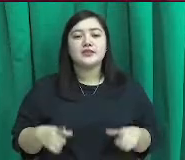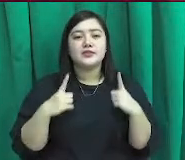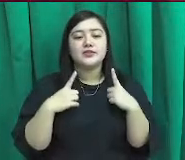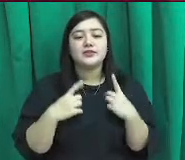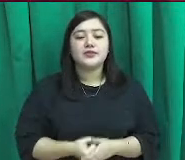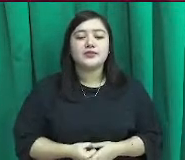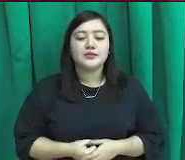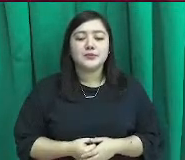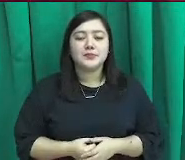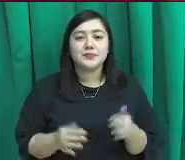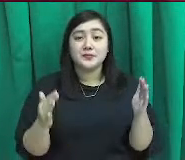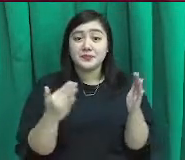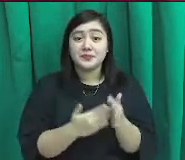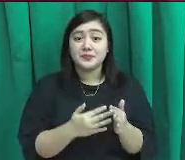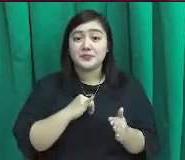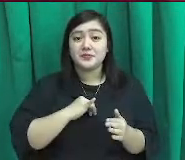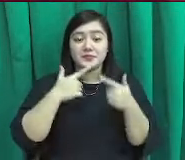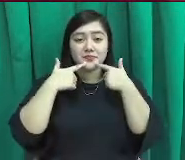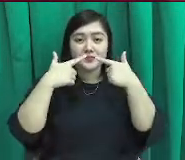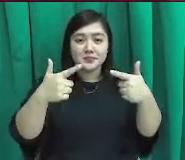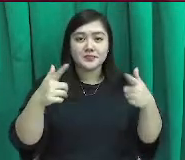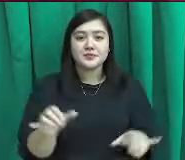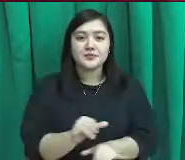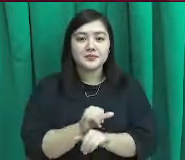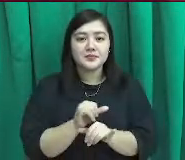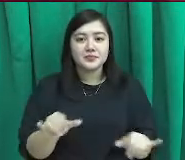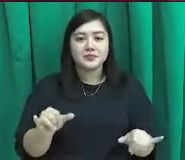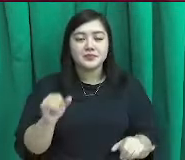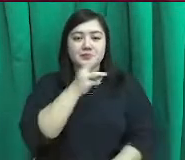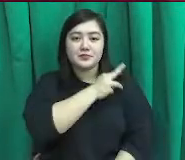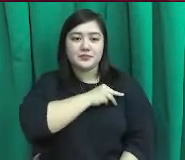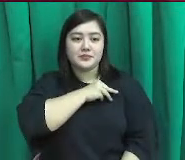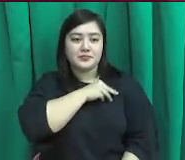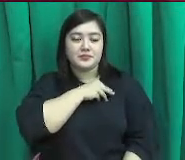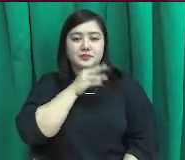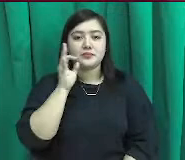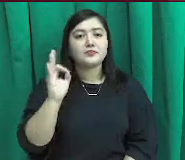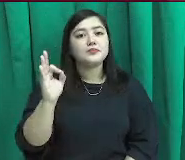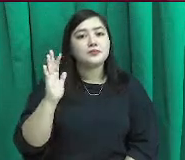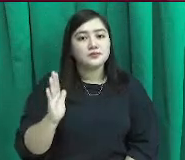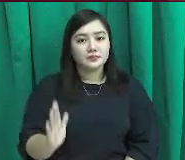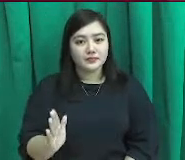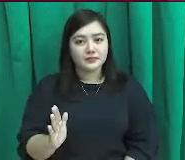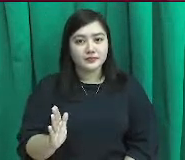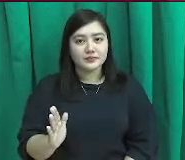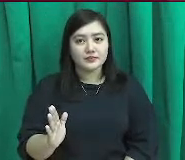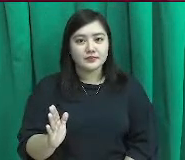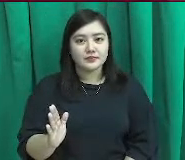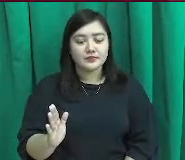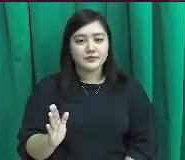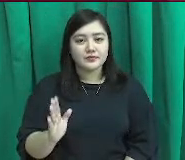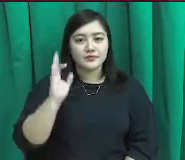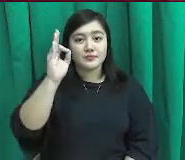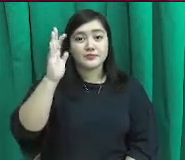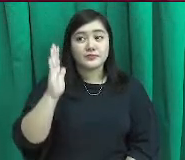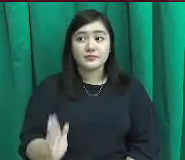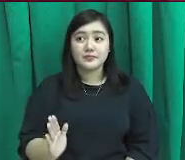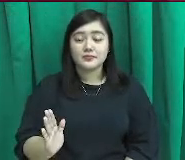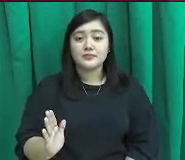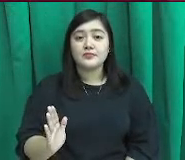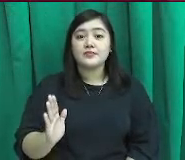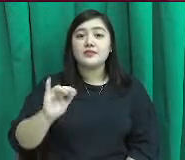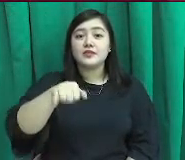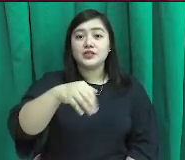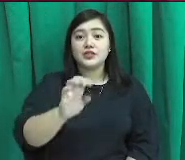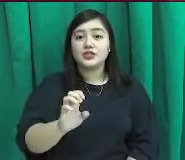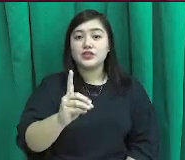course, again, ay binabati rin po natin mga mission na preachers natin. Nakita ko na po dito kompleto sila, Sir Jenner, Sir Romer, and ngayon nakita ko na po